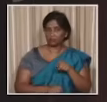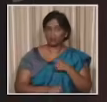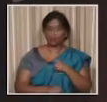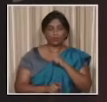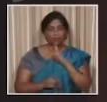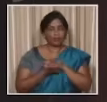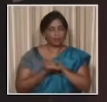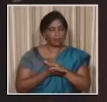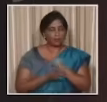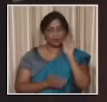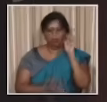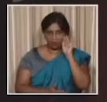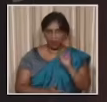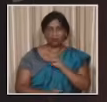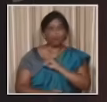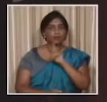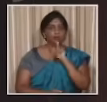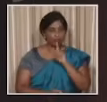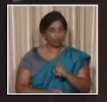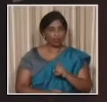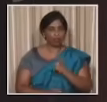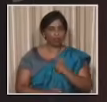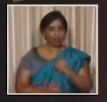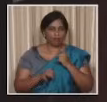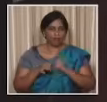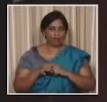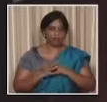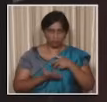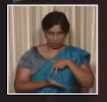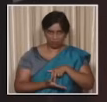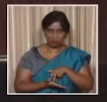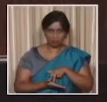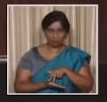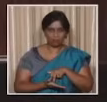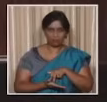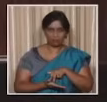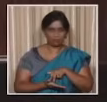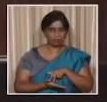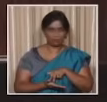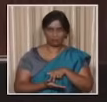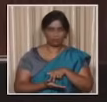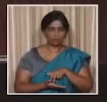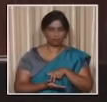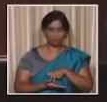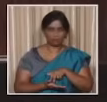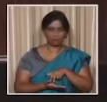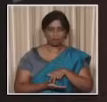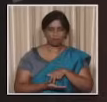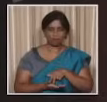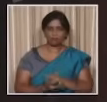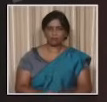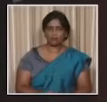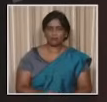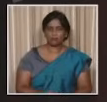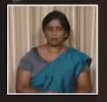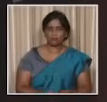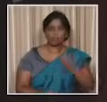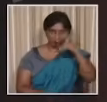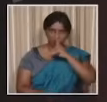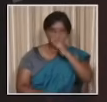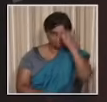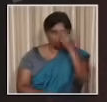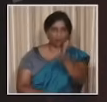ඔබතුමාගෙන් පැහැදිලි කරගන්නයි අහන්නේ මේ ප්‍රකාශය කරන්නේ පොයින්ට් ඔෆ් ඕඩර් එකක් යටතේද? නෑ නෑ. මේ ඔබතුමාගෙන් මේ ඔය නියෝජක